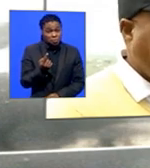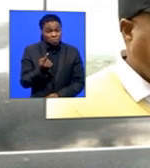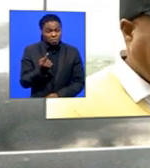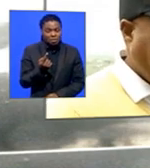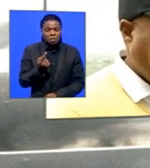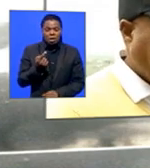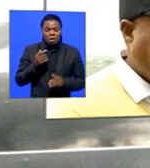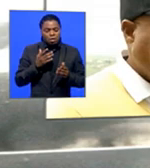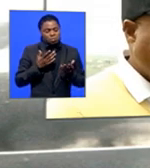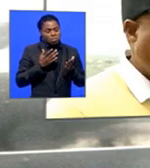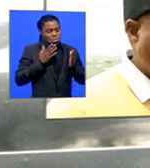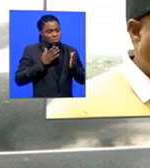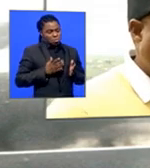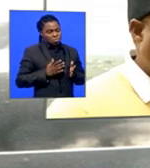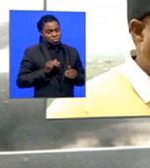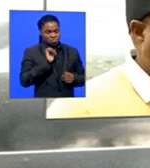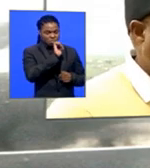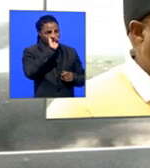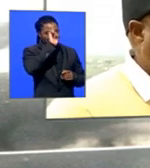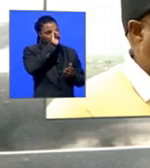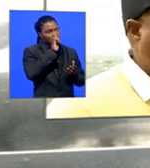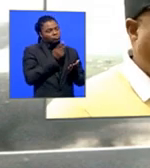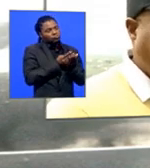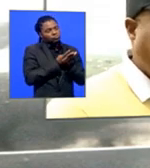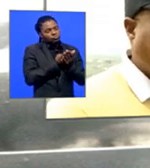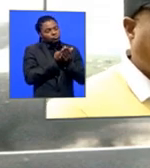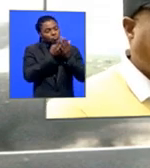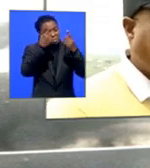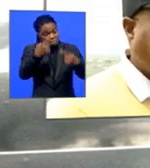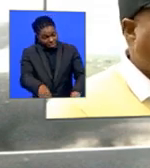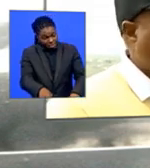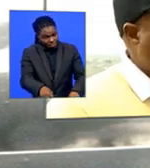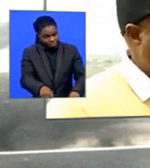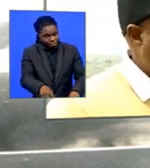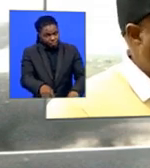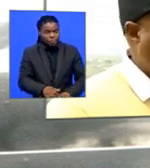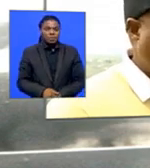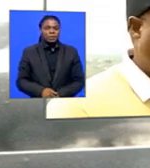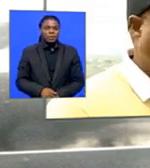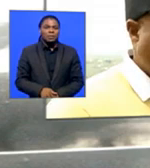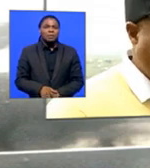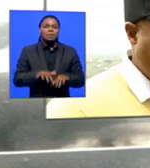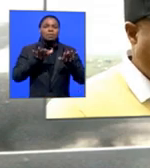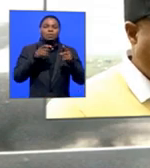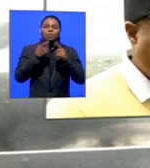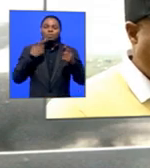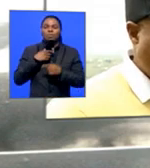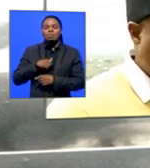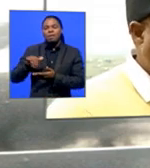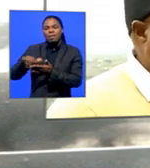xa umzimba ufika kaTata uMandela abantu ukusuka airport uyotsho